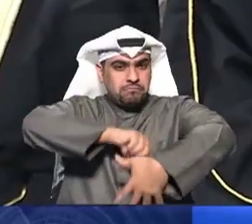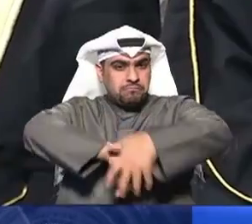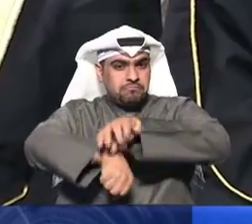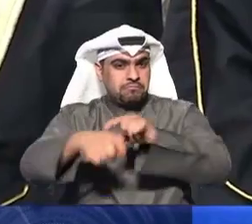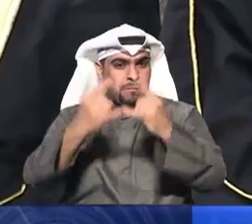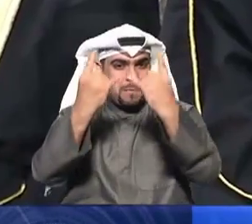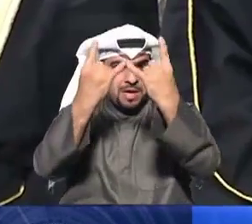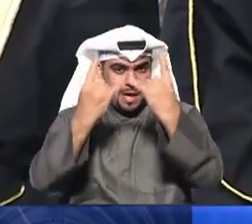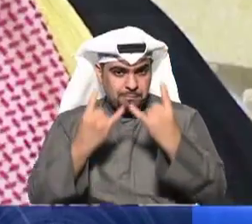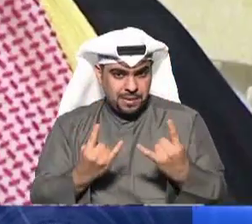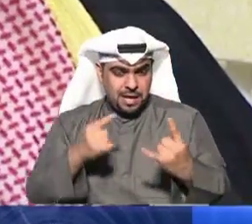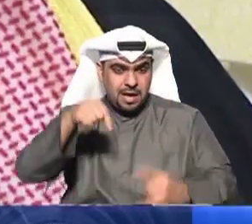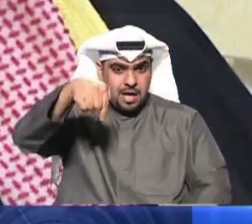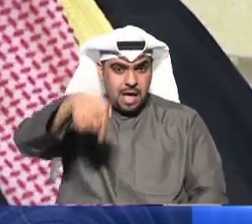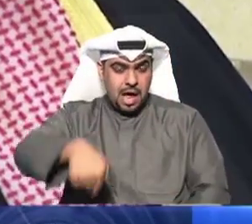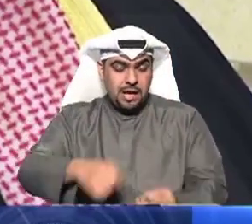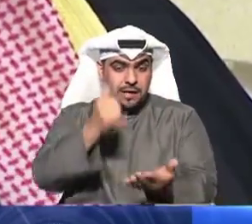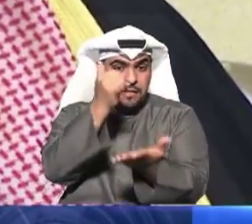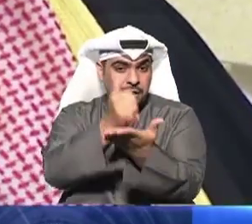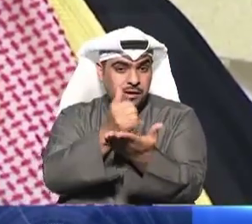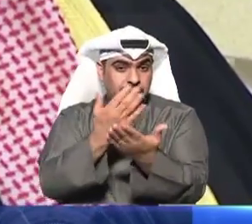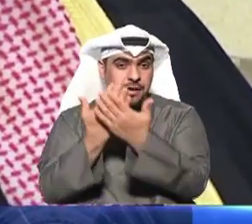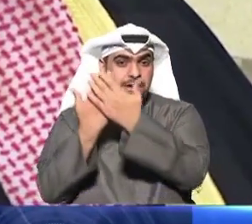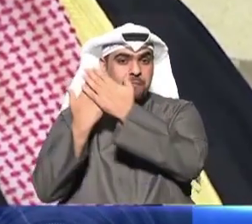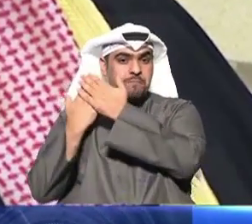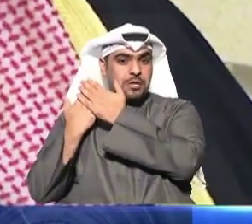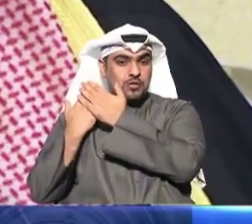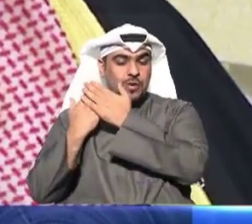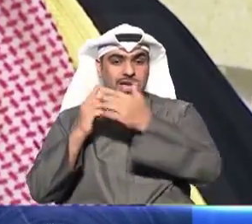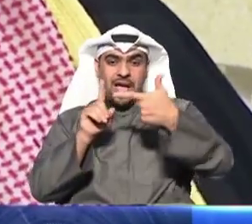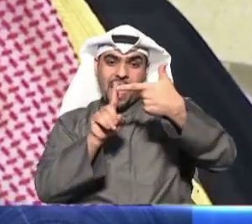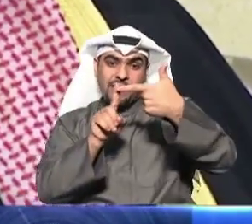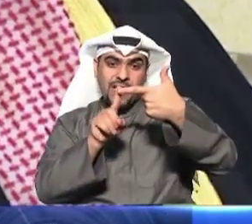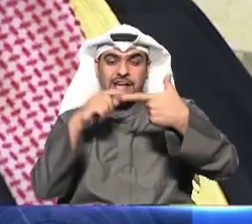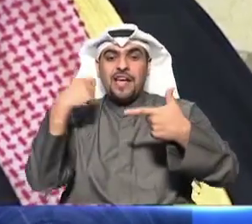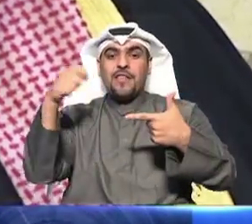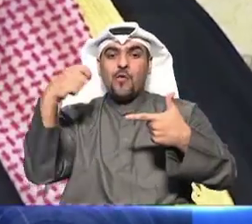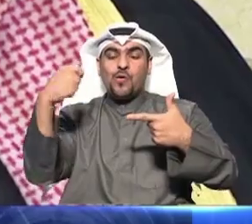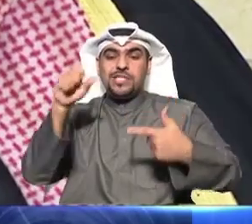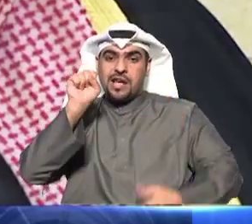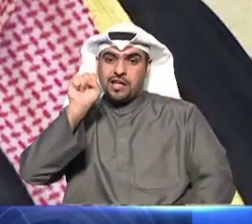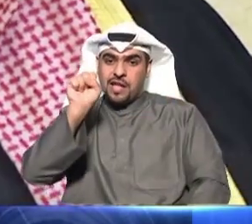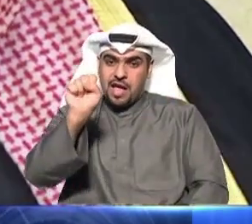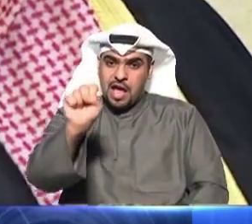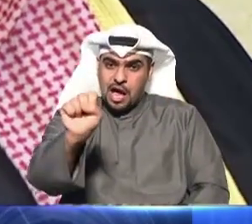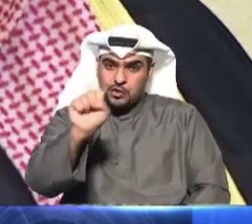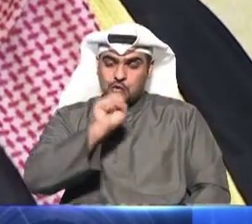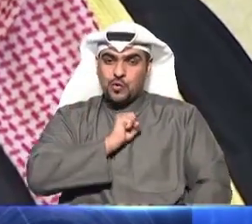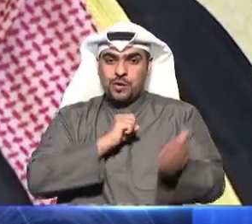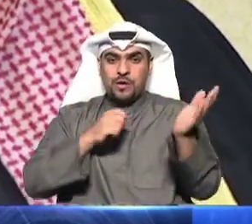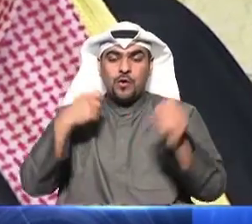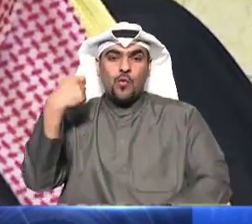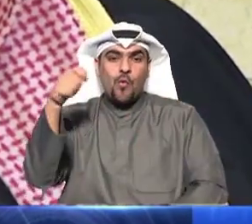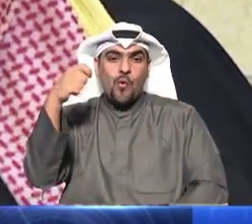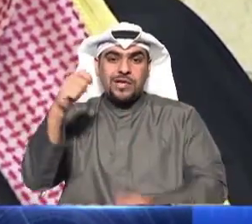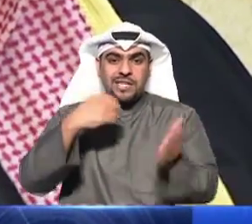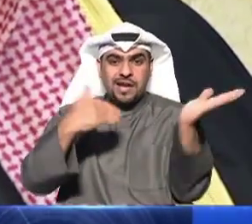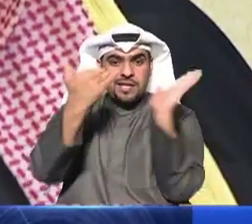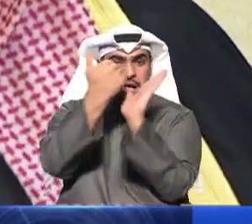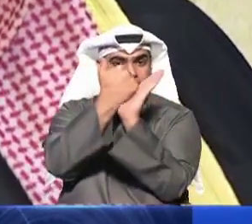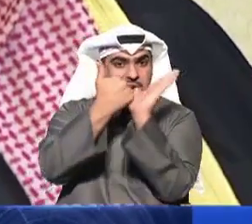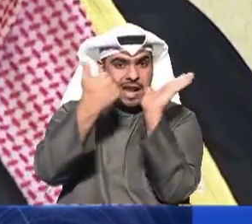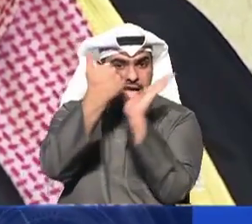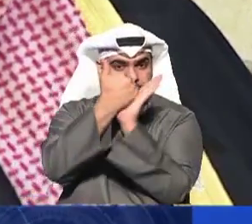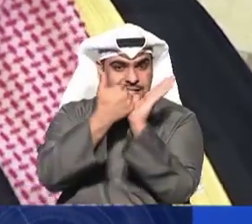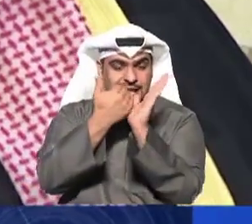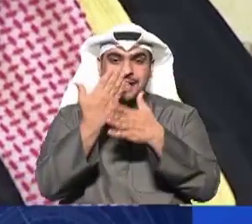أمامها مسؤولية أخرى إن شاء الله في وزارة الشؤون ووزير الدولة للشؤون الاقتصادية اللي فيها الخطط التنموية اللي هي